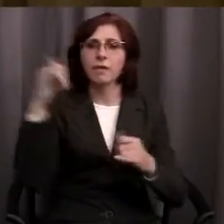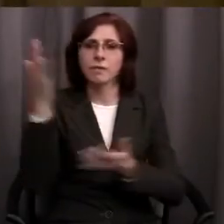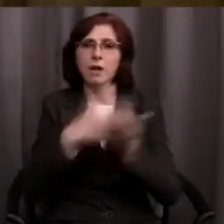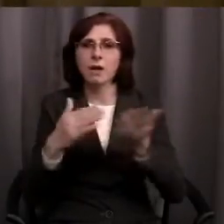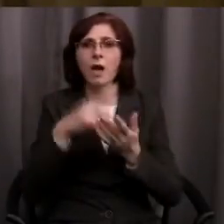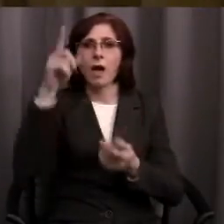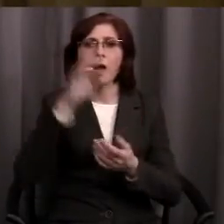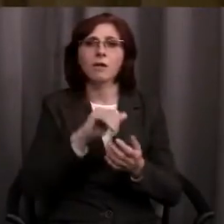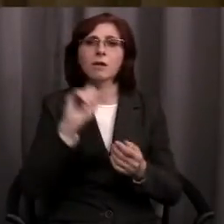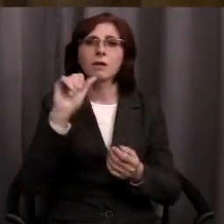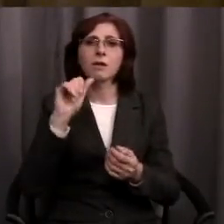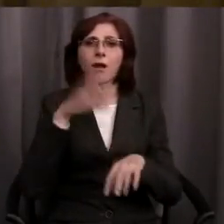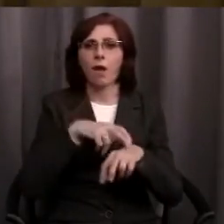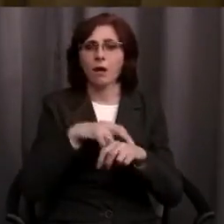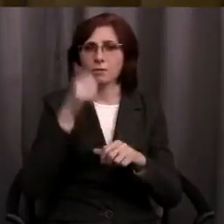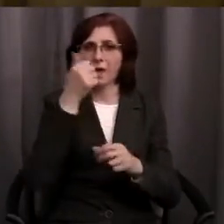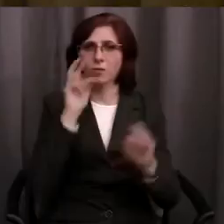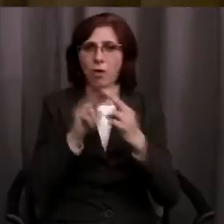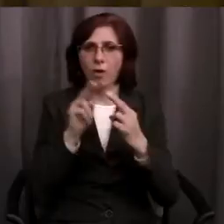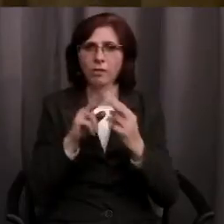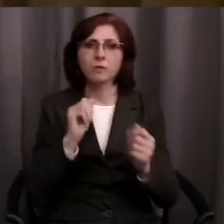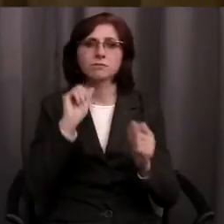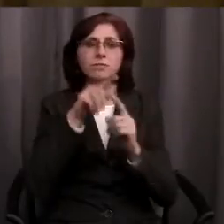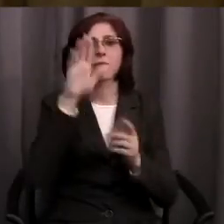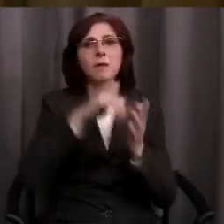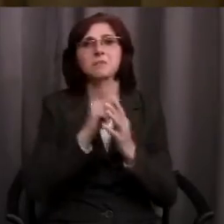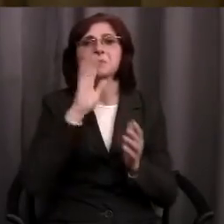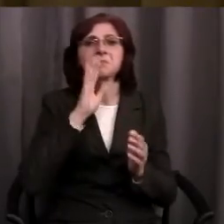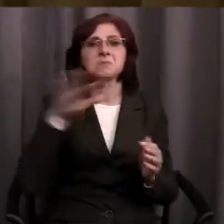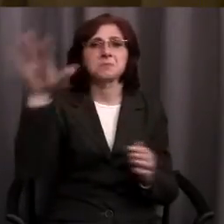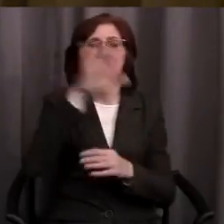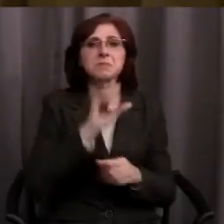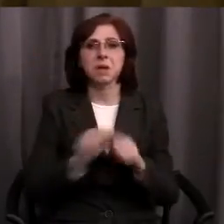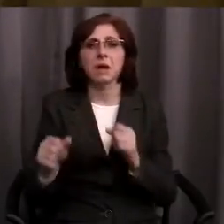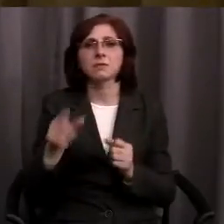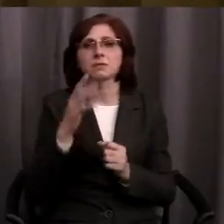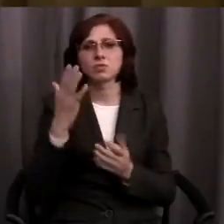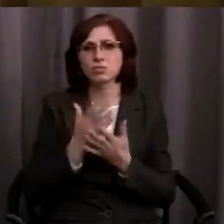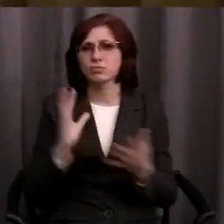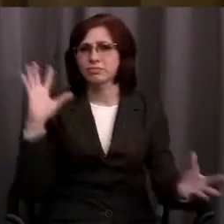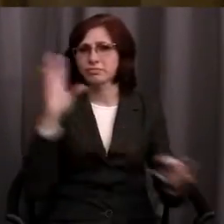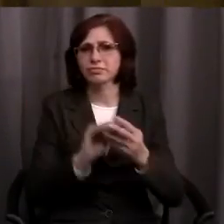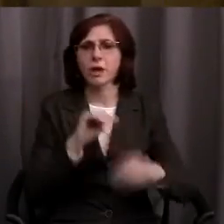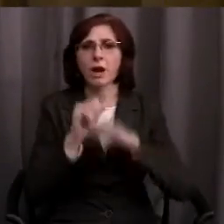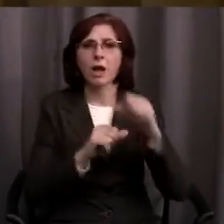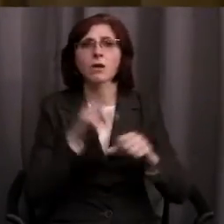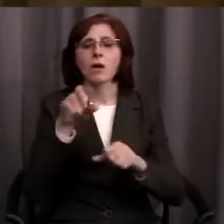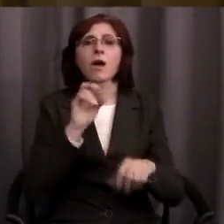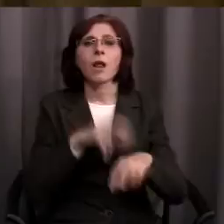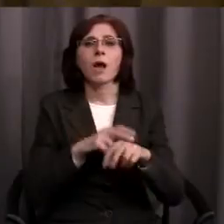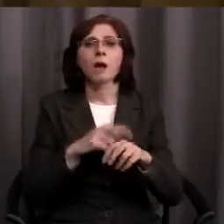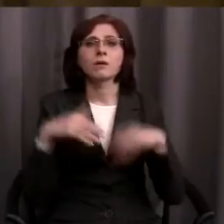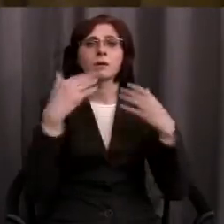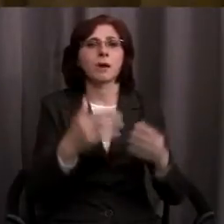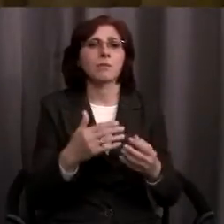ten podpiął pierwszego kontaktu, tak samo jak w Stanach Zjednoczonych od bardzo dawno jest tak, że lekarz dostawał